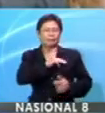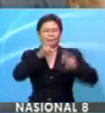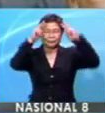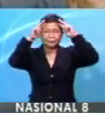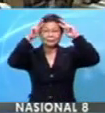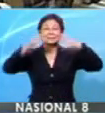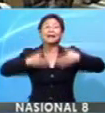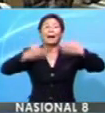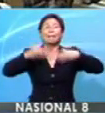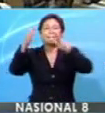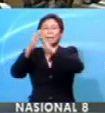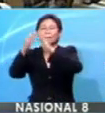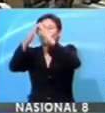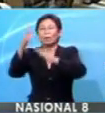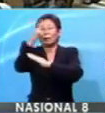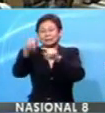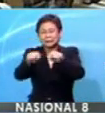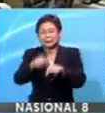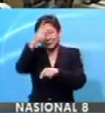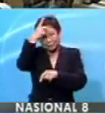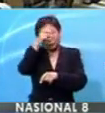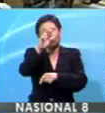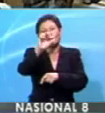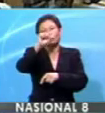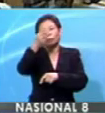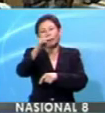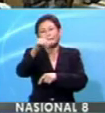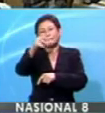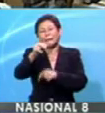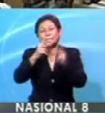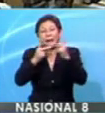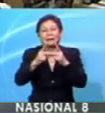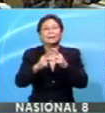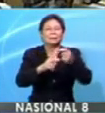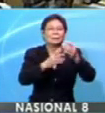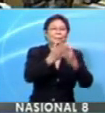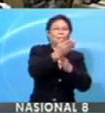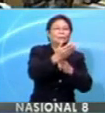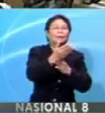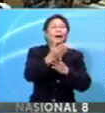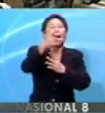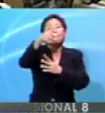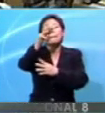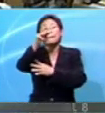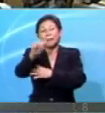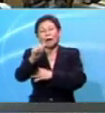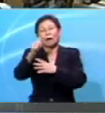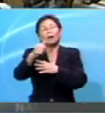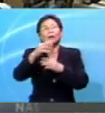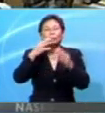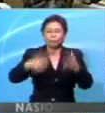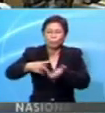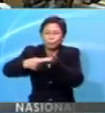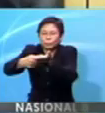berkenaan Perumahan dan kerajaan tempatan dat Abdul Rahman Dahlan pihaknya melalui jabatan Perumahan negara telah berbincang dengan wakil